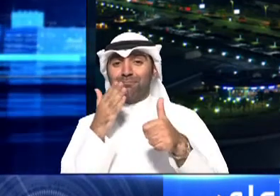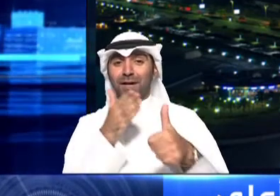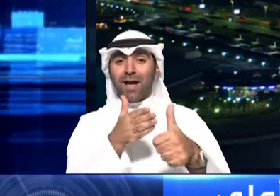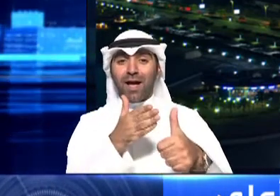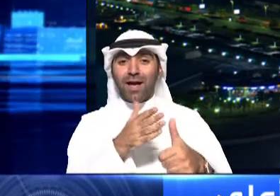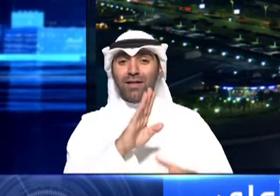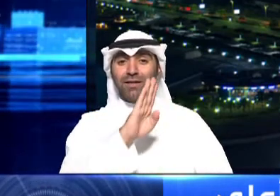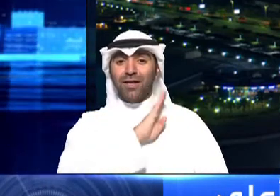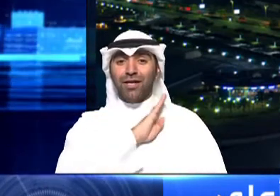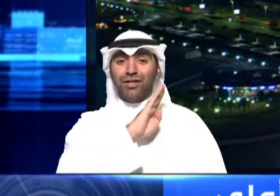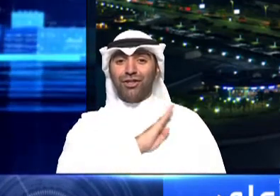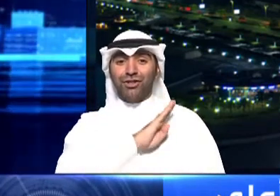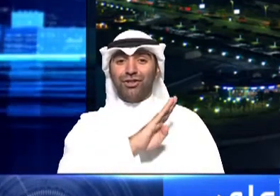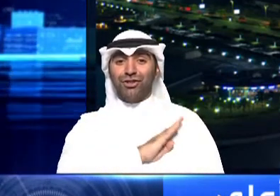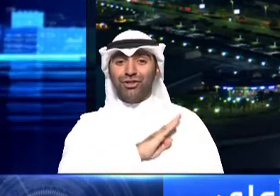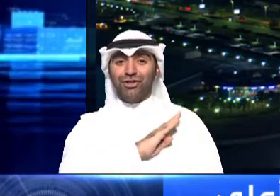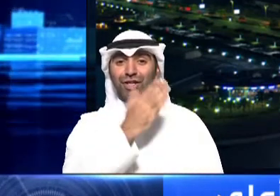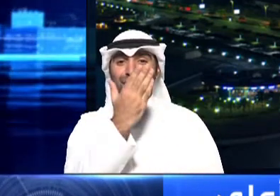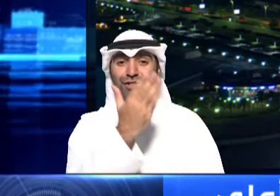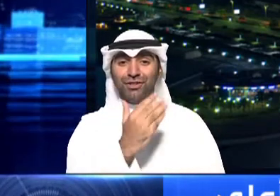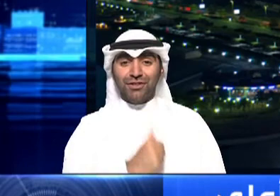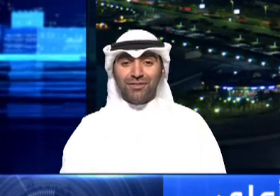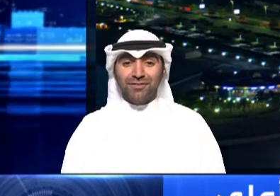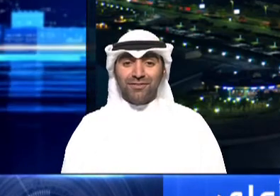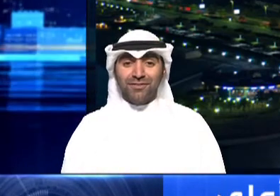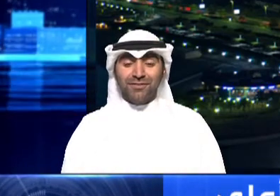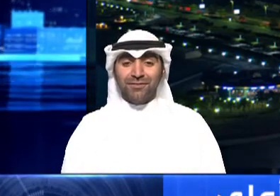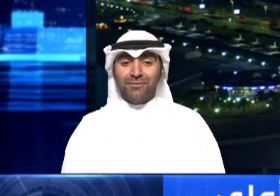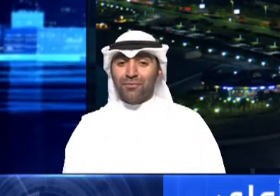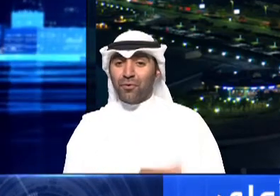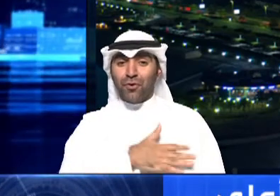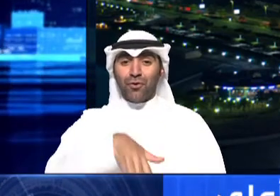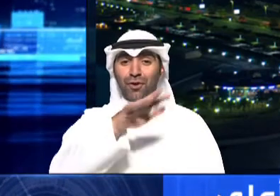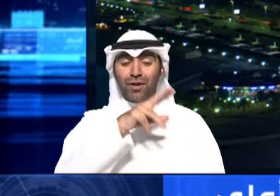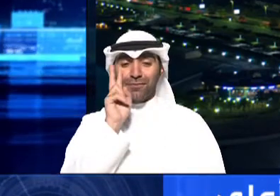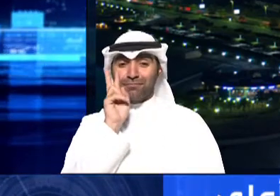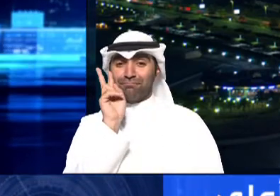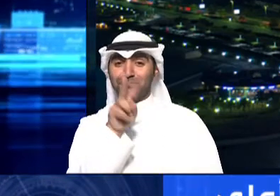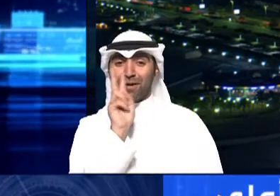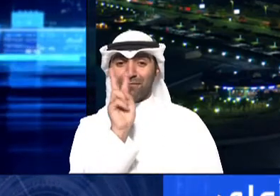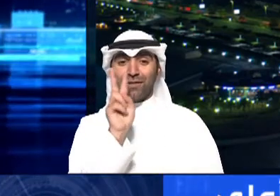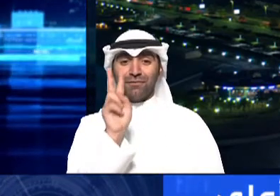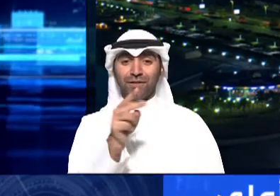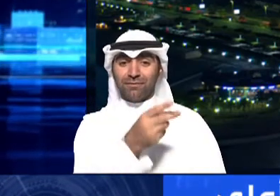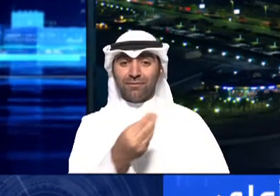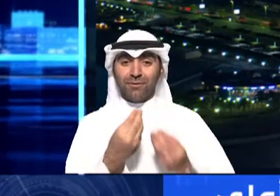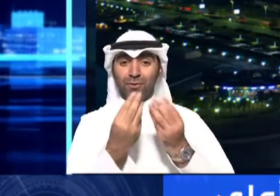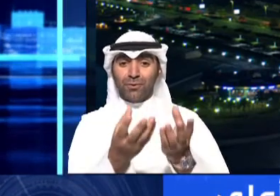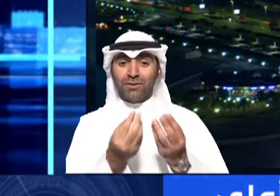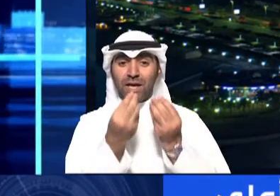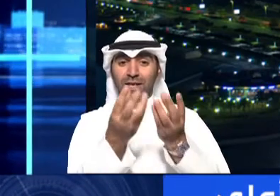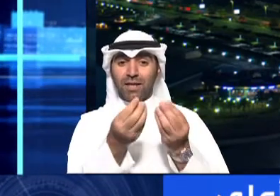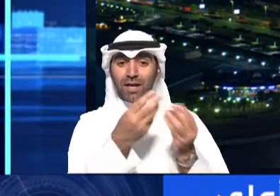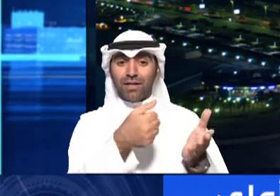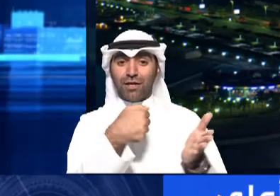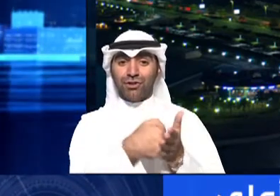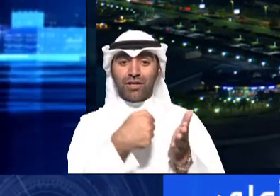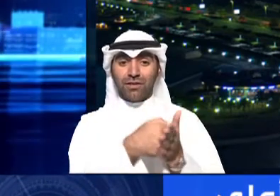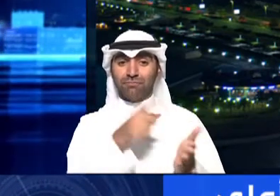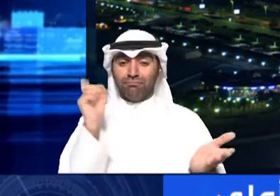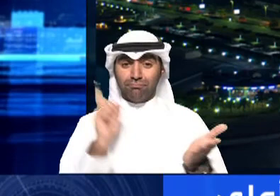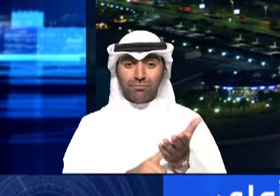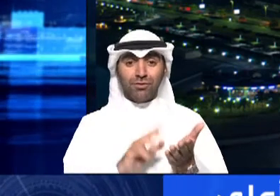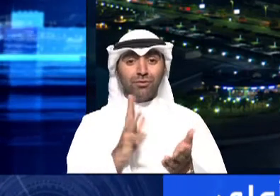بدرجة قائد أعلى، كلها مؤشرات على الأهمية الكبرى التي يعني